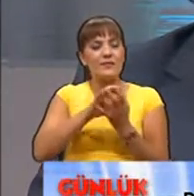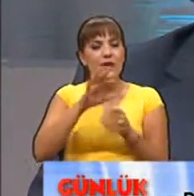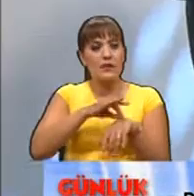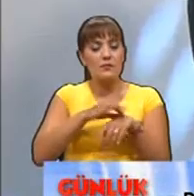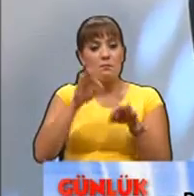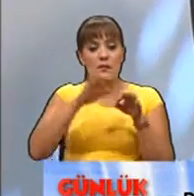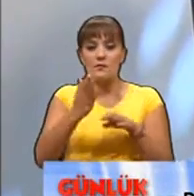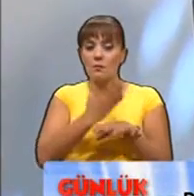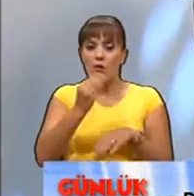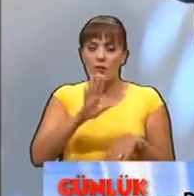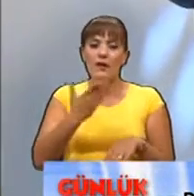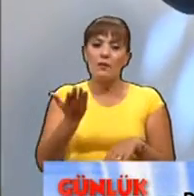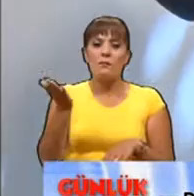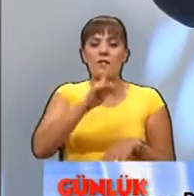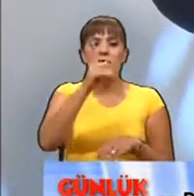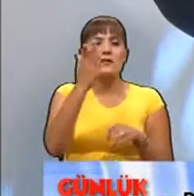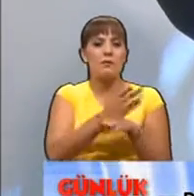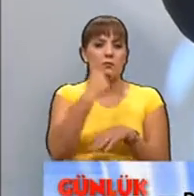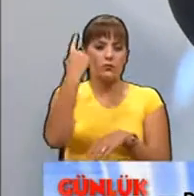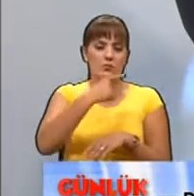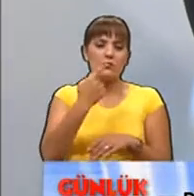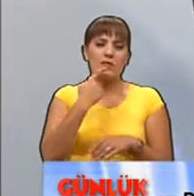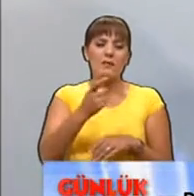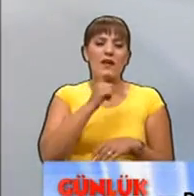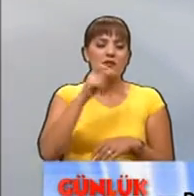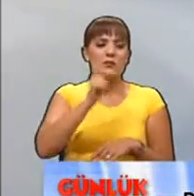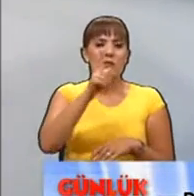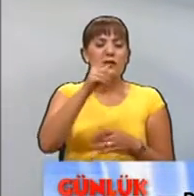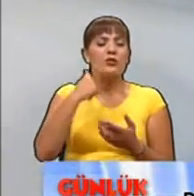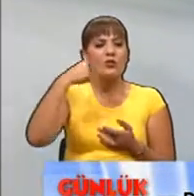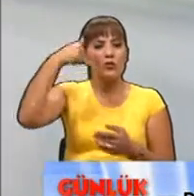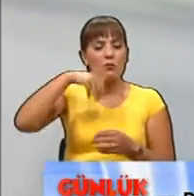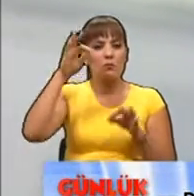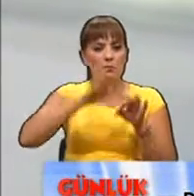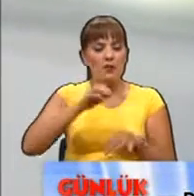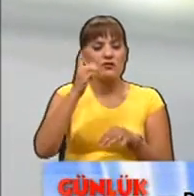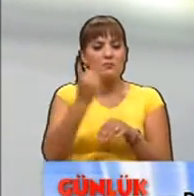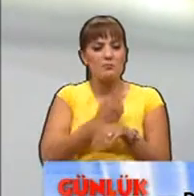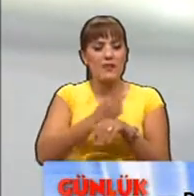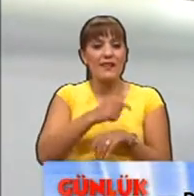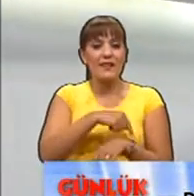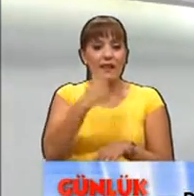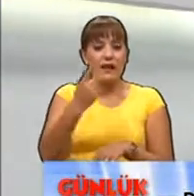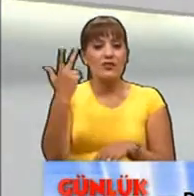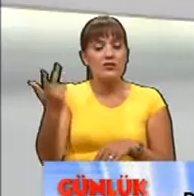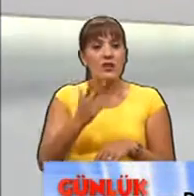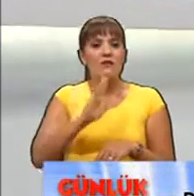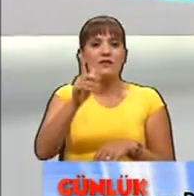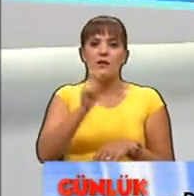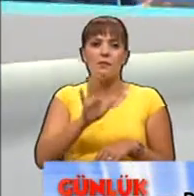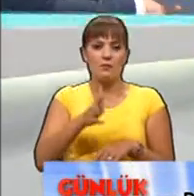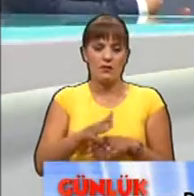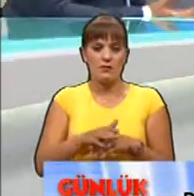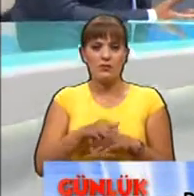başlangıcı sebebi de olabilir ya da başka bir sebepten dolayı, işte diyelim ki yanlış yapılmış bir dolgunun başlattığı bir bruxizmin derecesini ve şiddetini